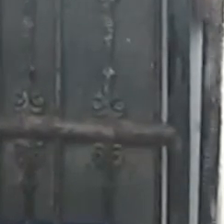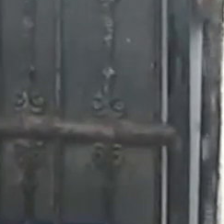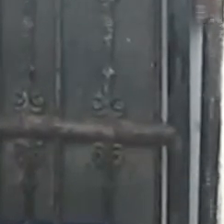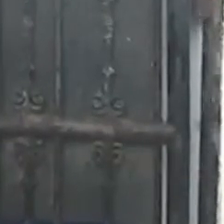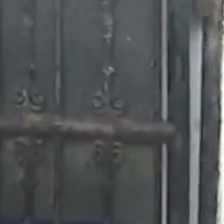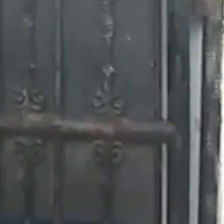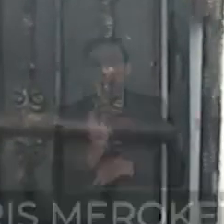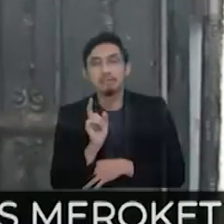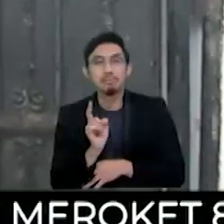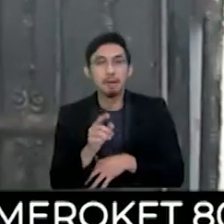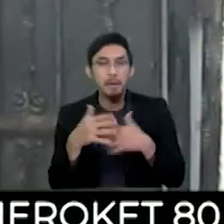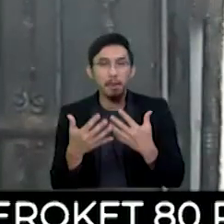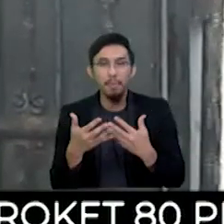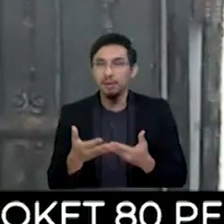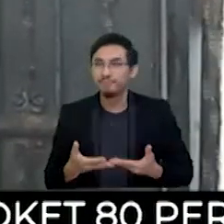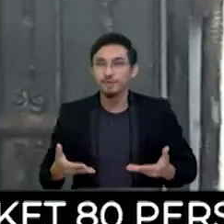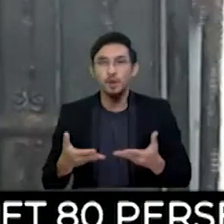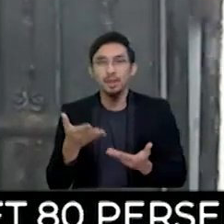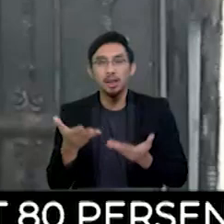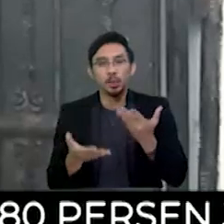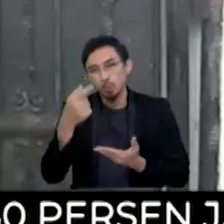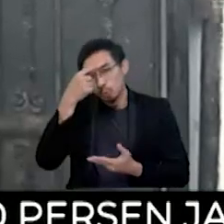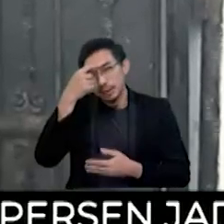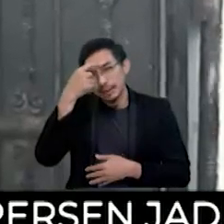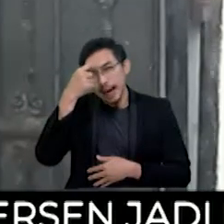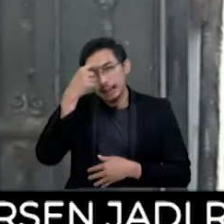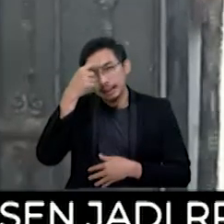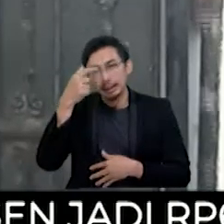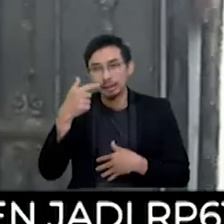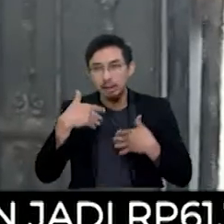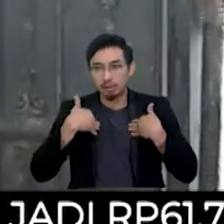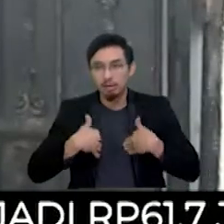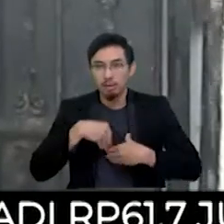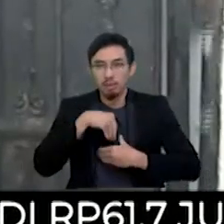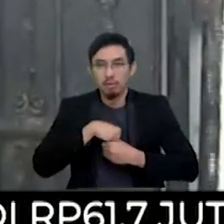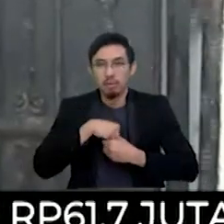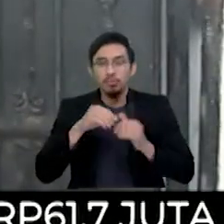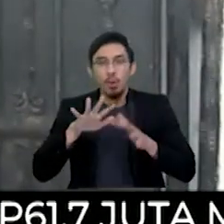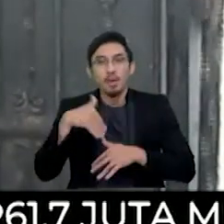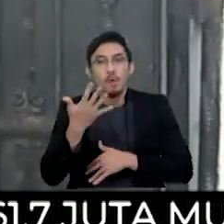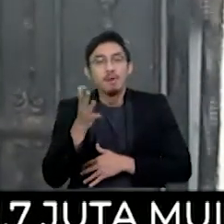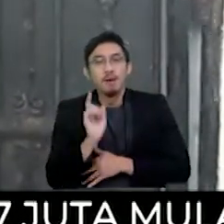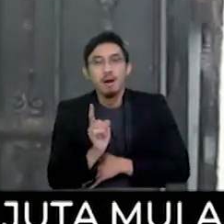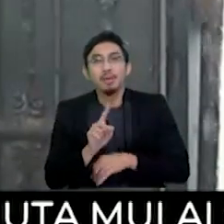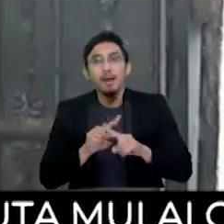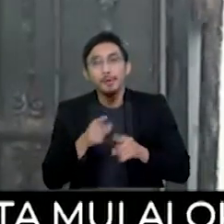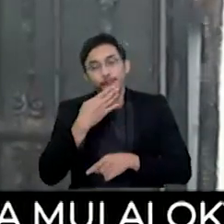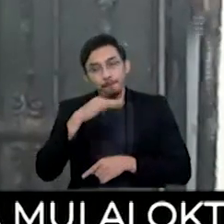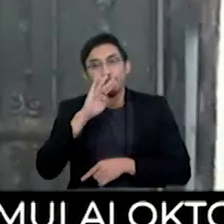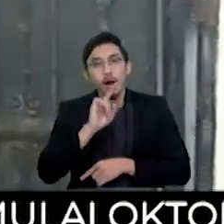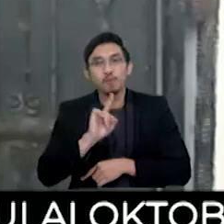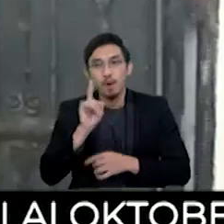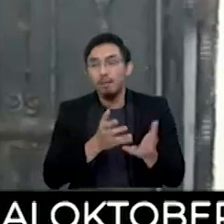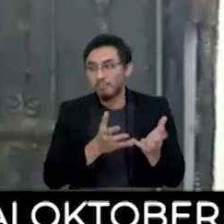memang sepertinya mengidap penyakit permanen kurang lebih 10 tahun yang lalu. Tetapi alhamdulillah bisa dievakuasi dibantu